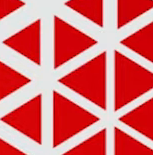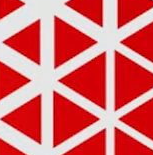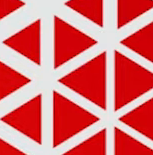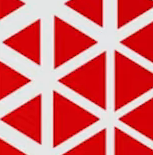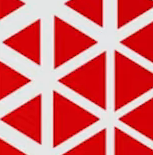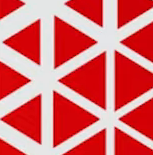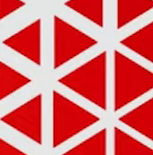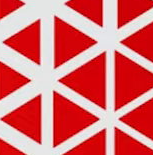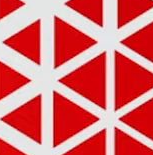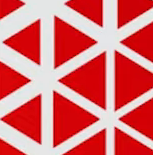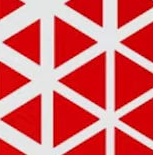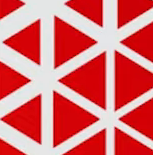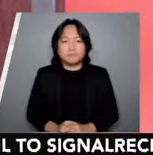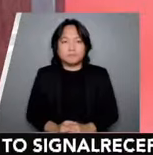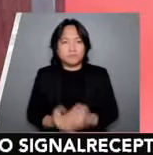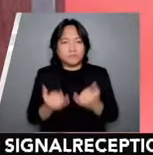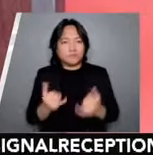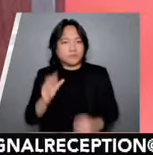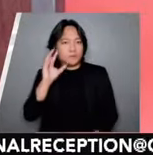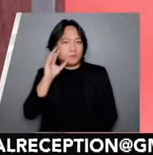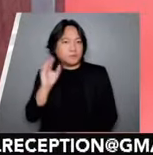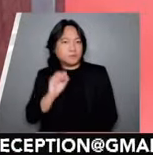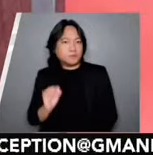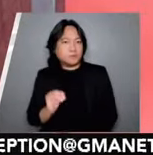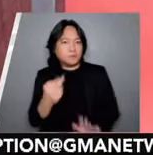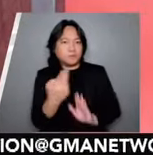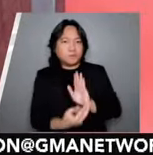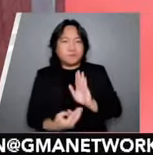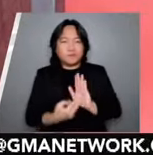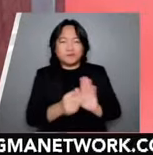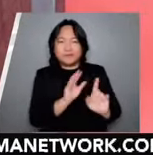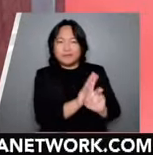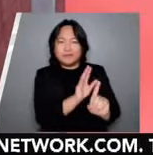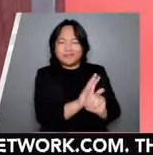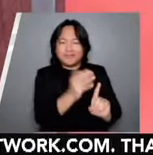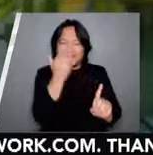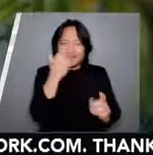Kakaibang role ang ginampanan ng isang alagang aso sa kasal ng kanyang fur mom.